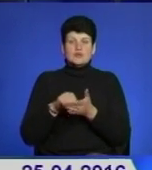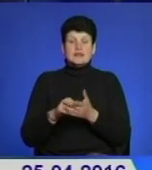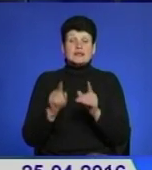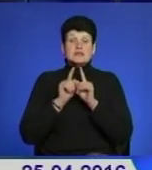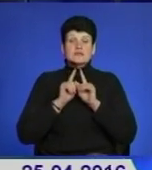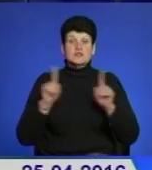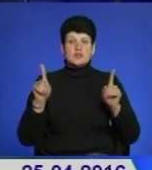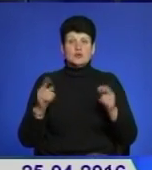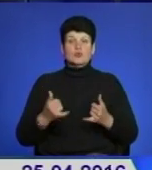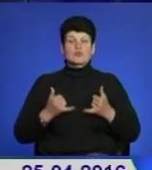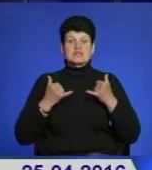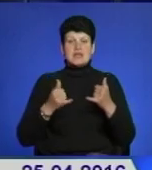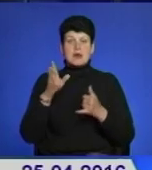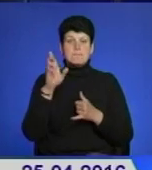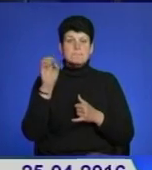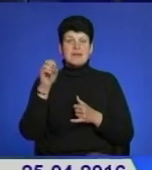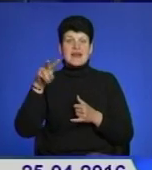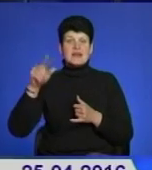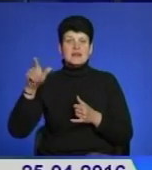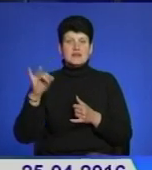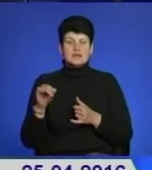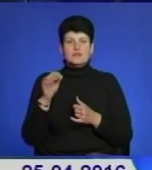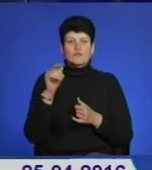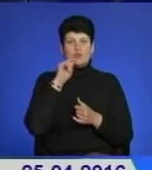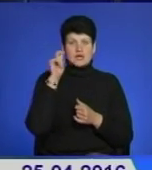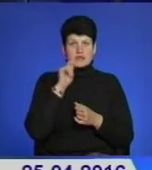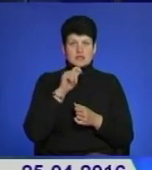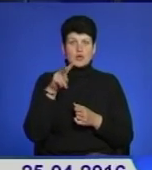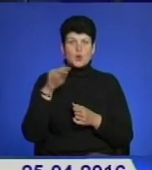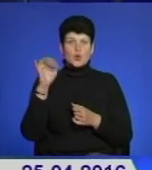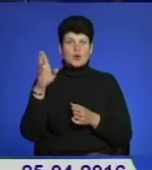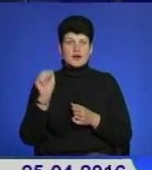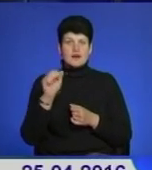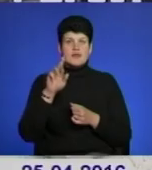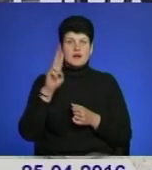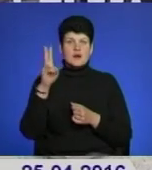і повноважного посла Бельгії в Україні Люка Якобса. Детальніше у сюжеті.